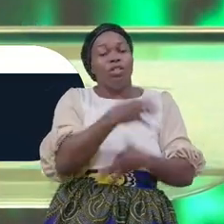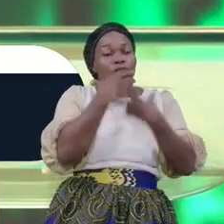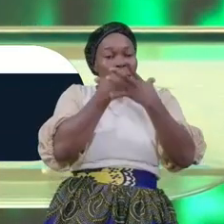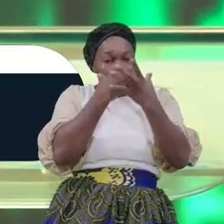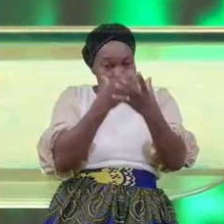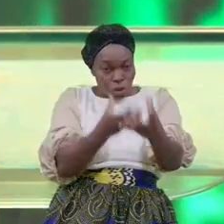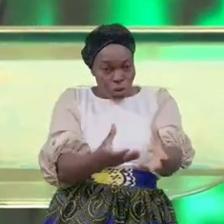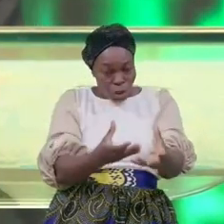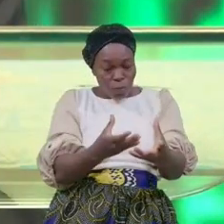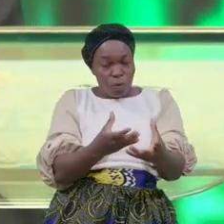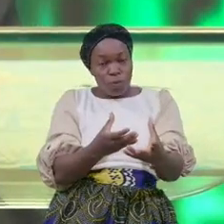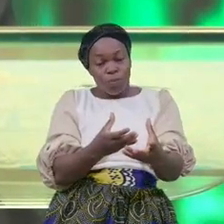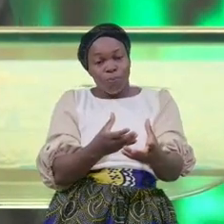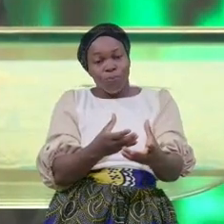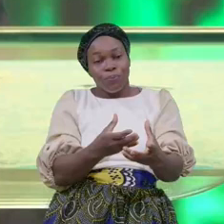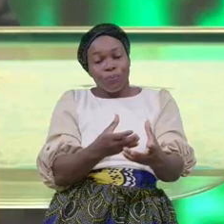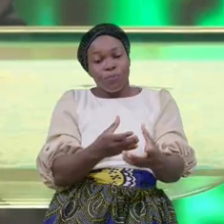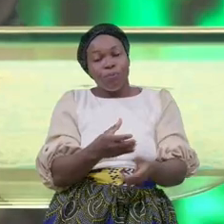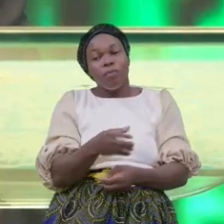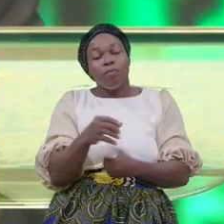poussez des cris, alors vous pousserez des cris.